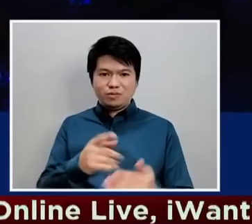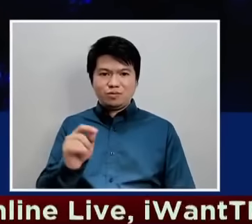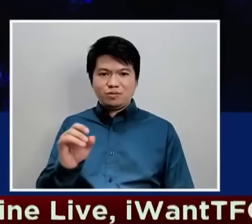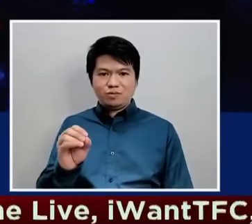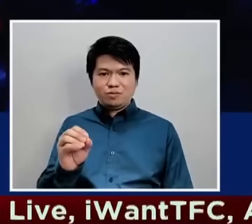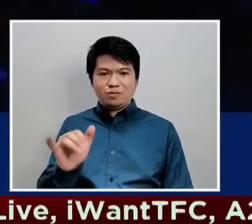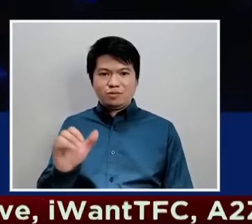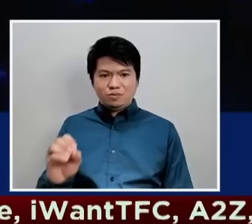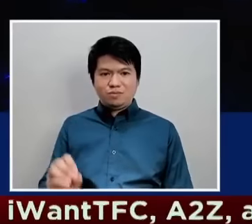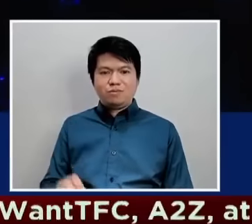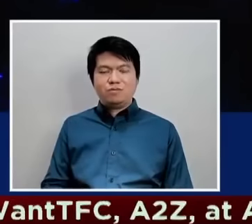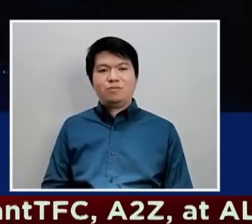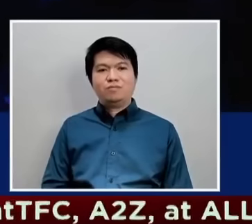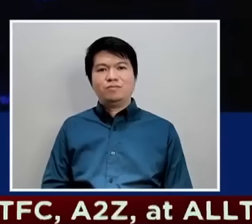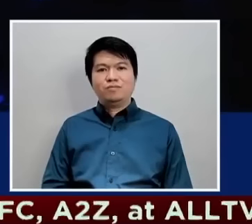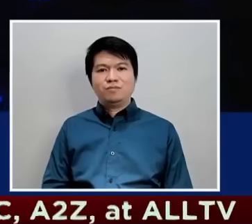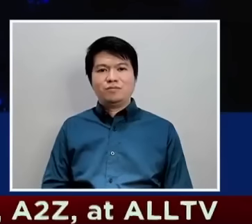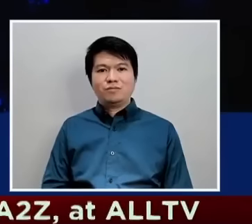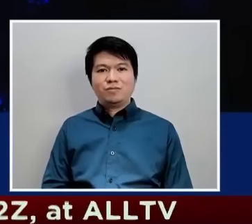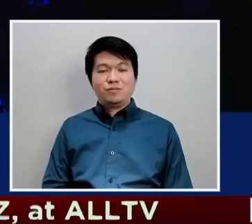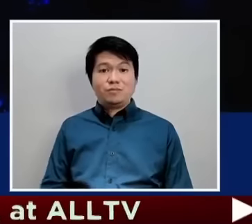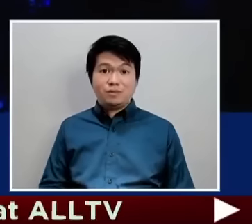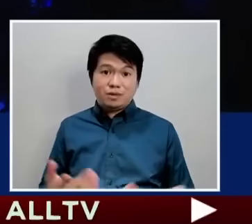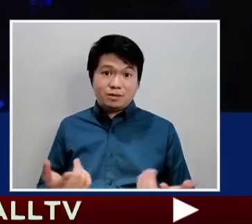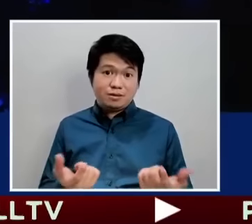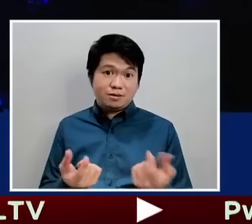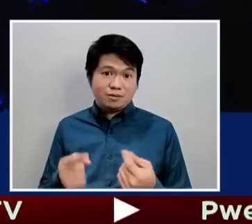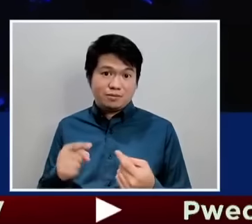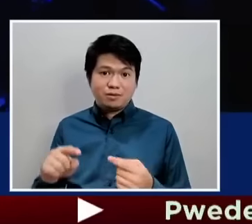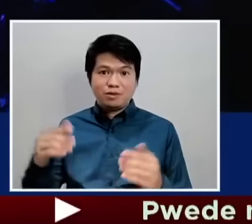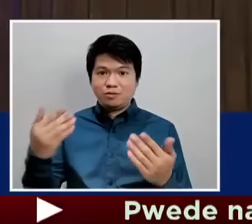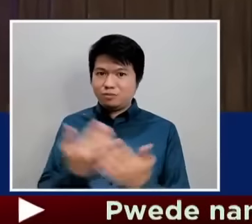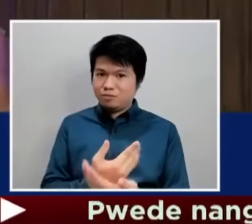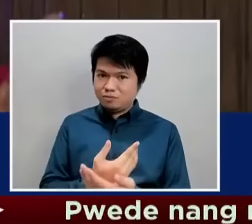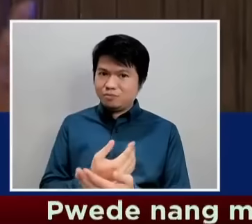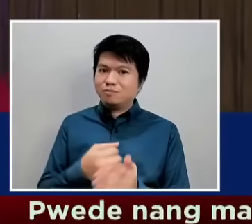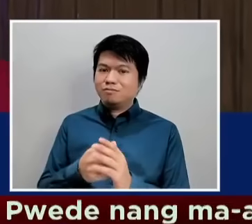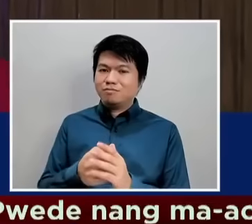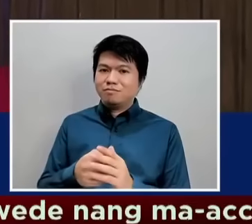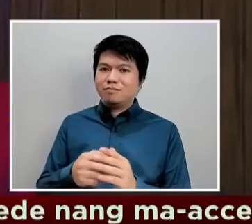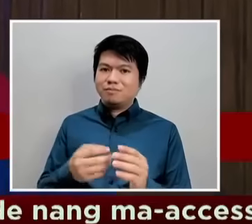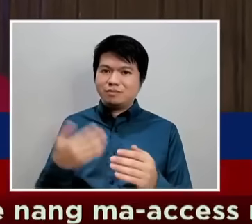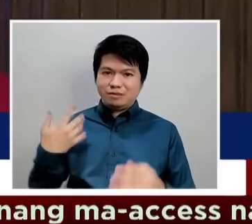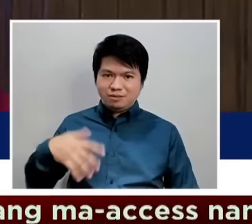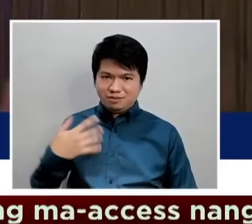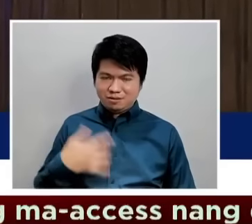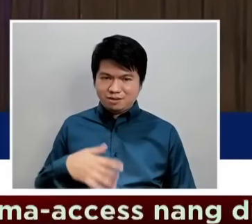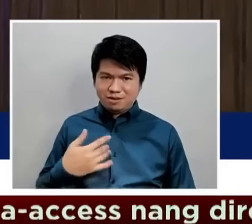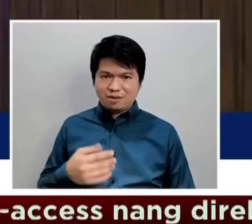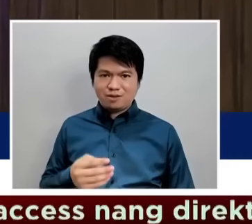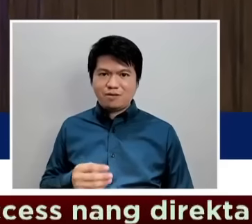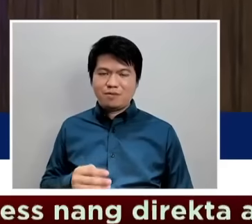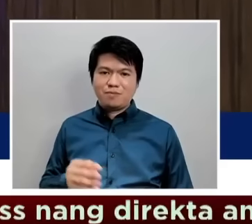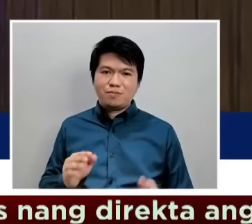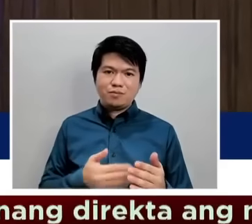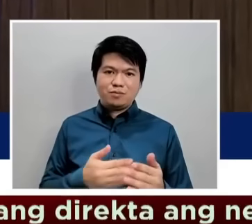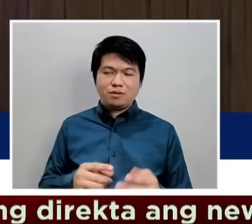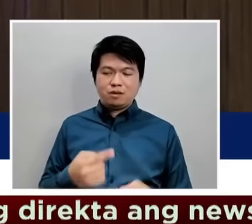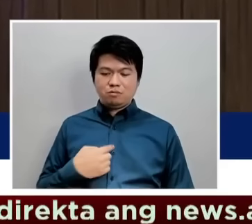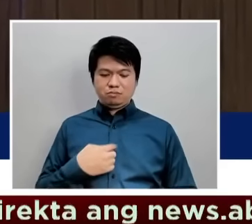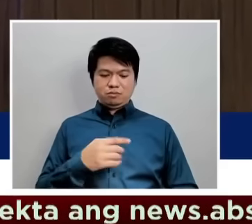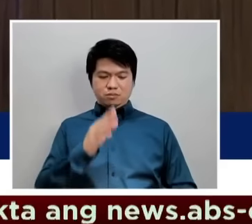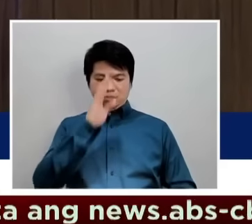napasuyo. Kung saan sinubukan ni KZ ang bagong tunog. Masyado akong naging focus doon sa direction ng album ko na I felt